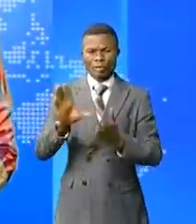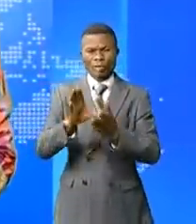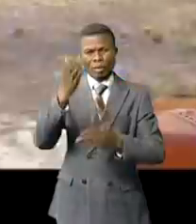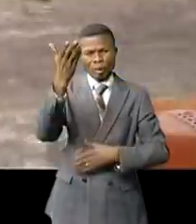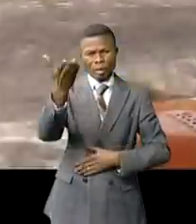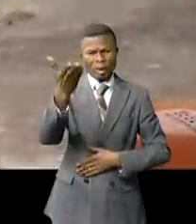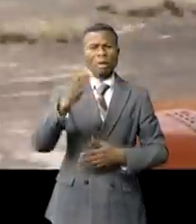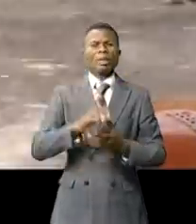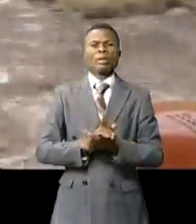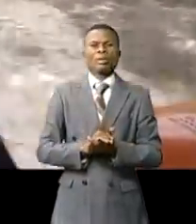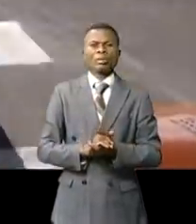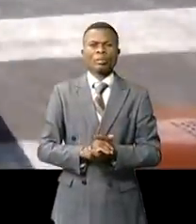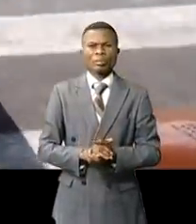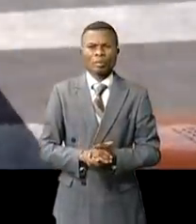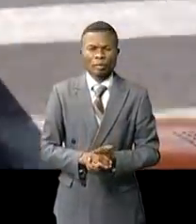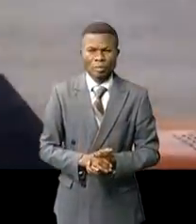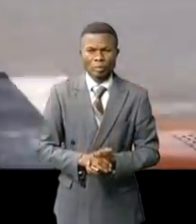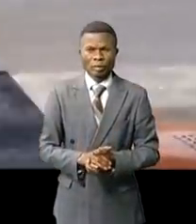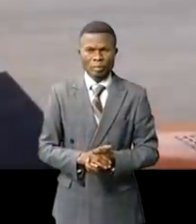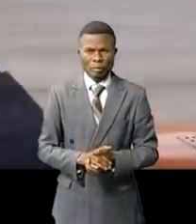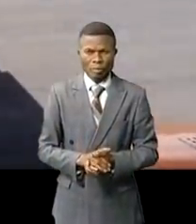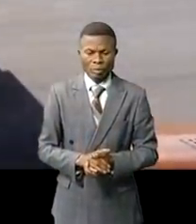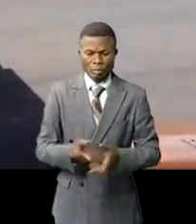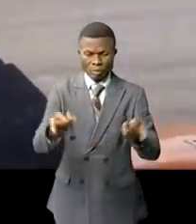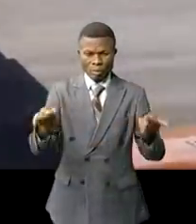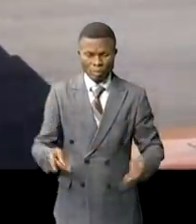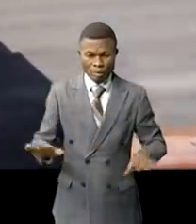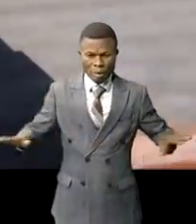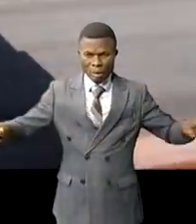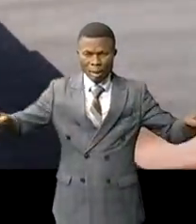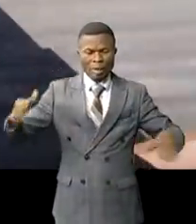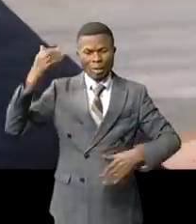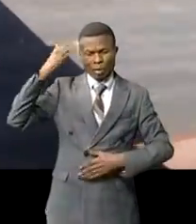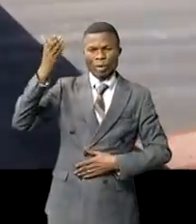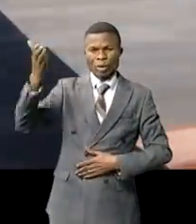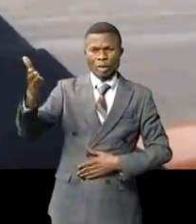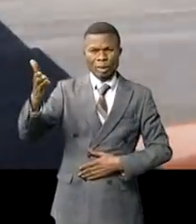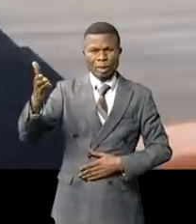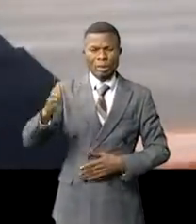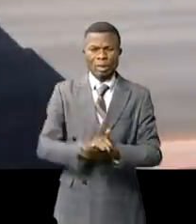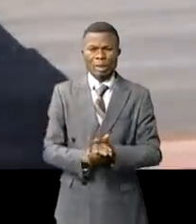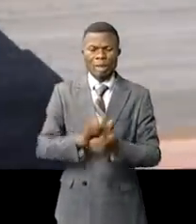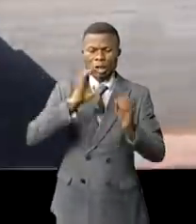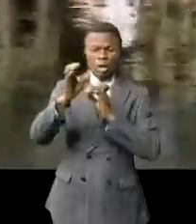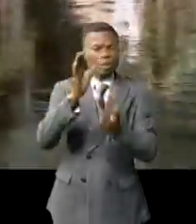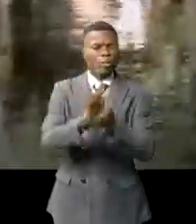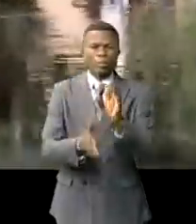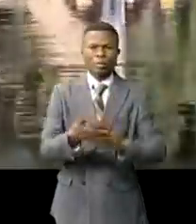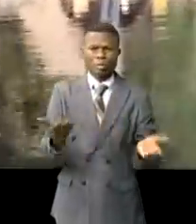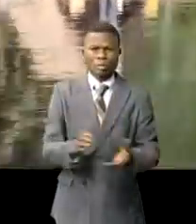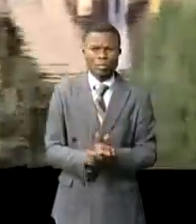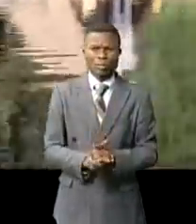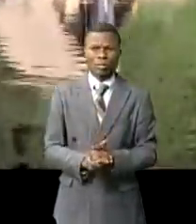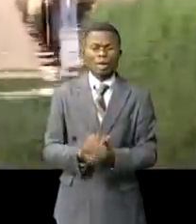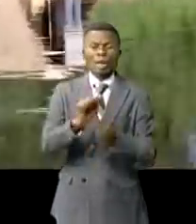en explique. Ni des poules sur la piste de l'aéroport de Mbandaka, manque des voies de communication, c'est le